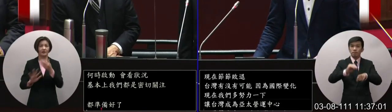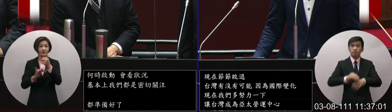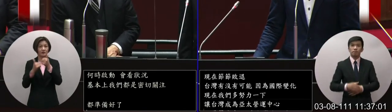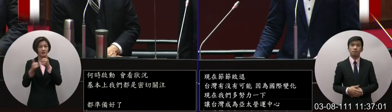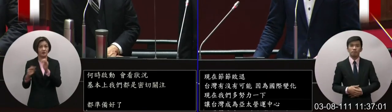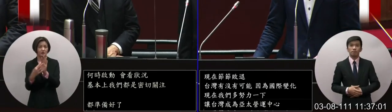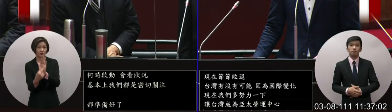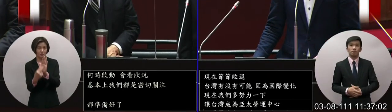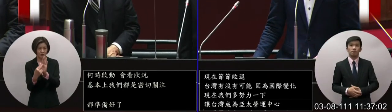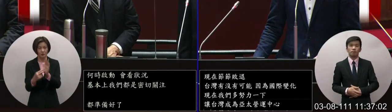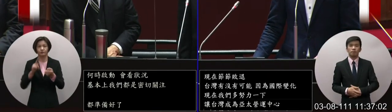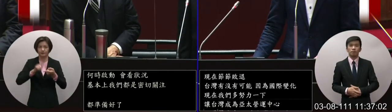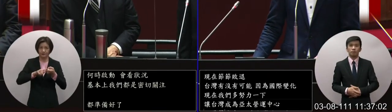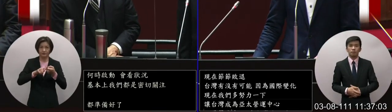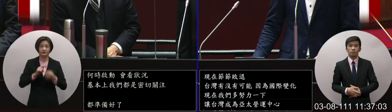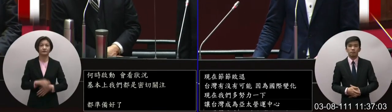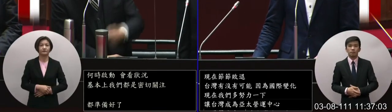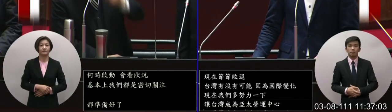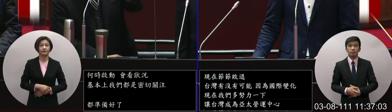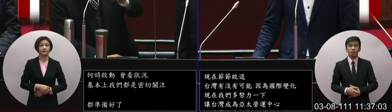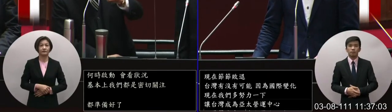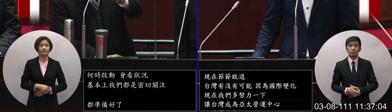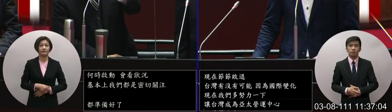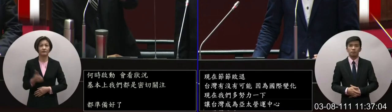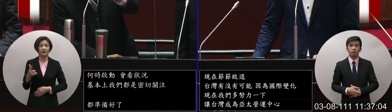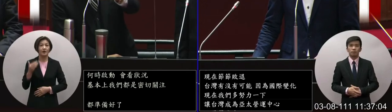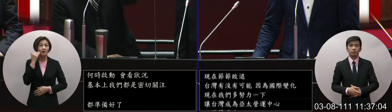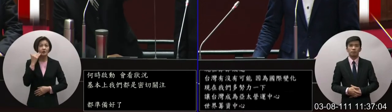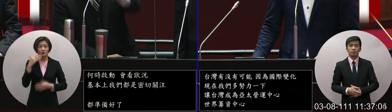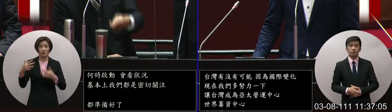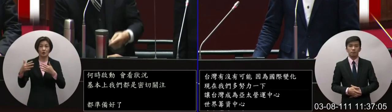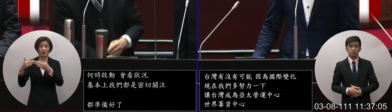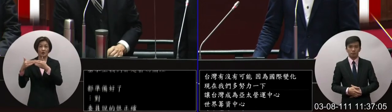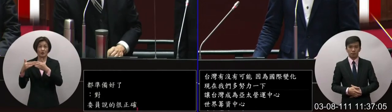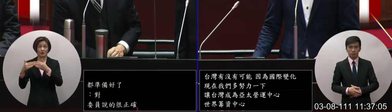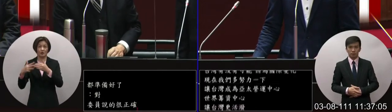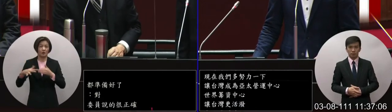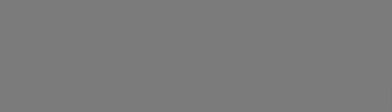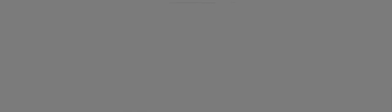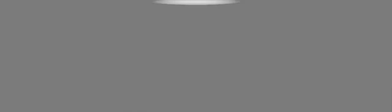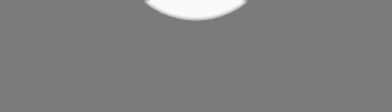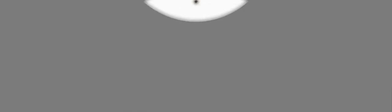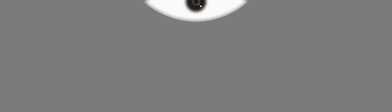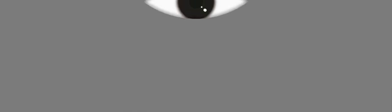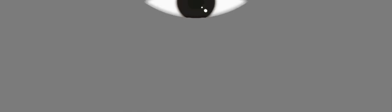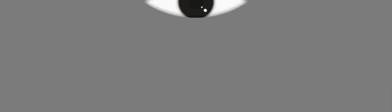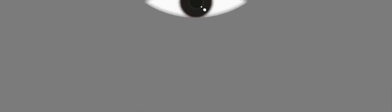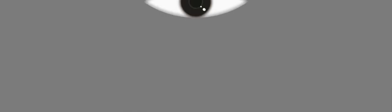说得很正确。你看，被中国统一，就会变成那个下场。